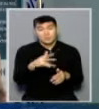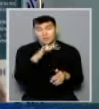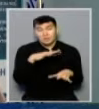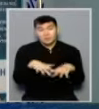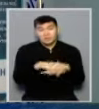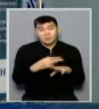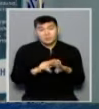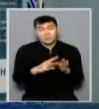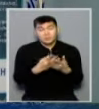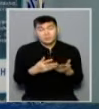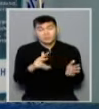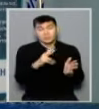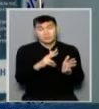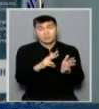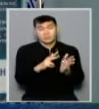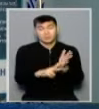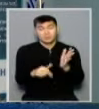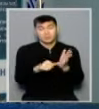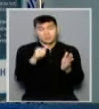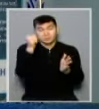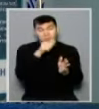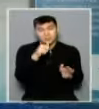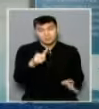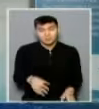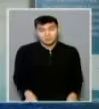событий 1986 года